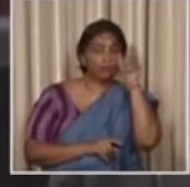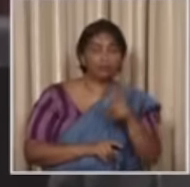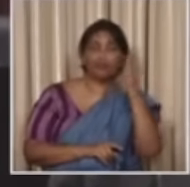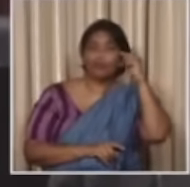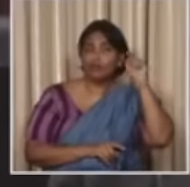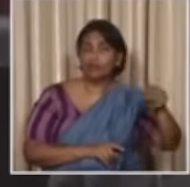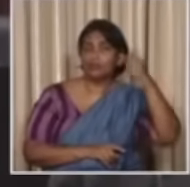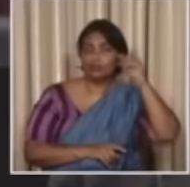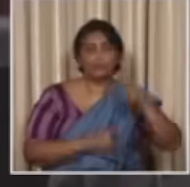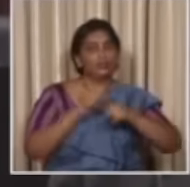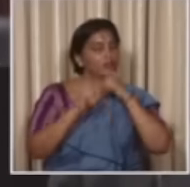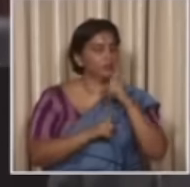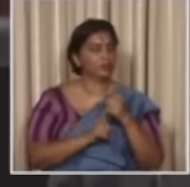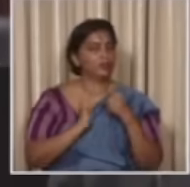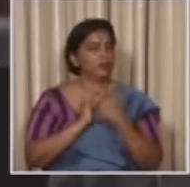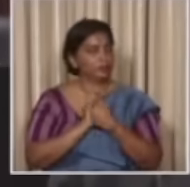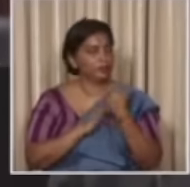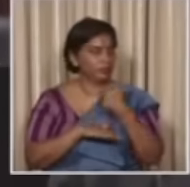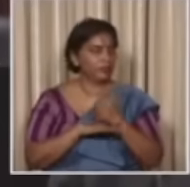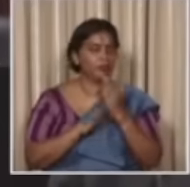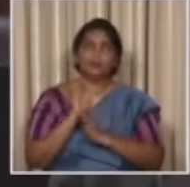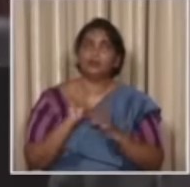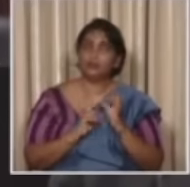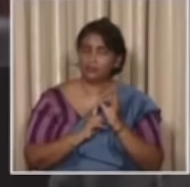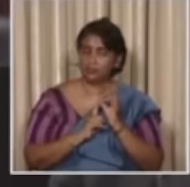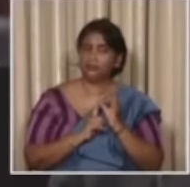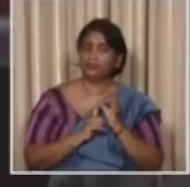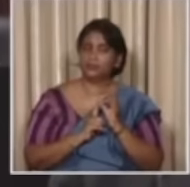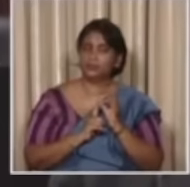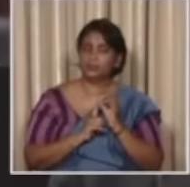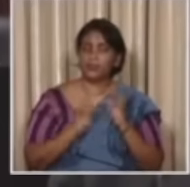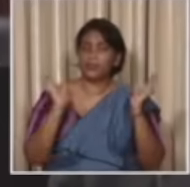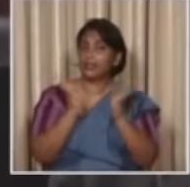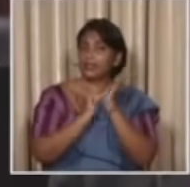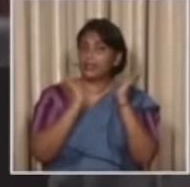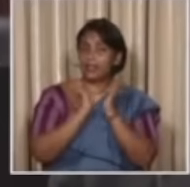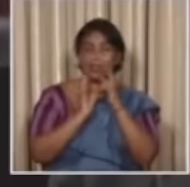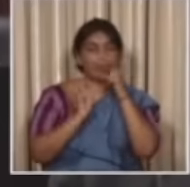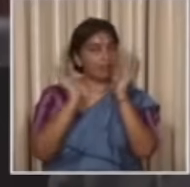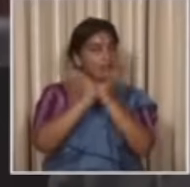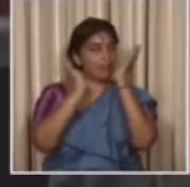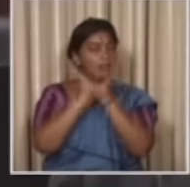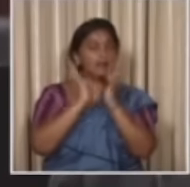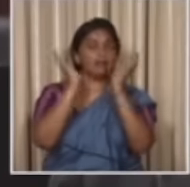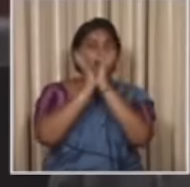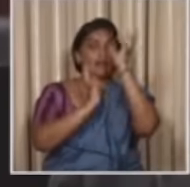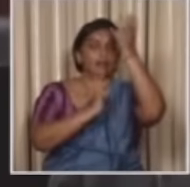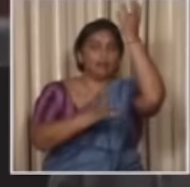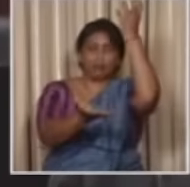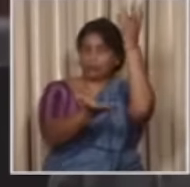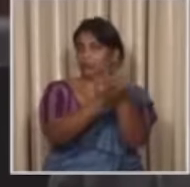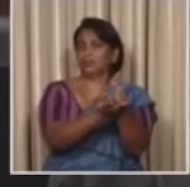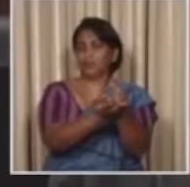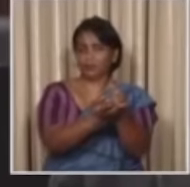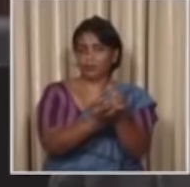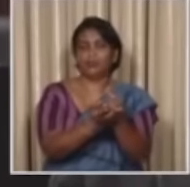ගැනම කතා කරනවා. ගරු මුලාසනාරුවඩ මන්ත්‍රීතුමනි, කැලේ ගහක තල්ගෙඩියක් අත්තකුට